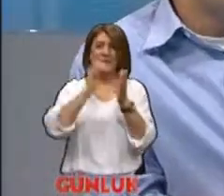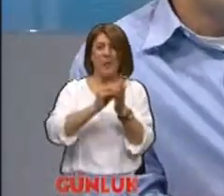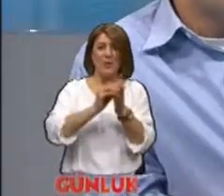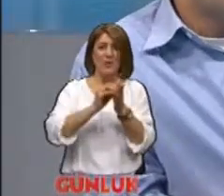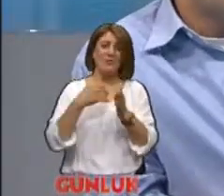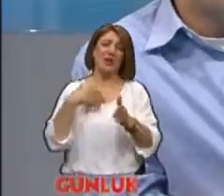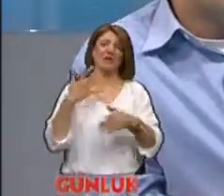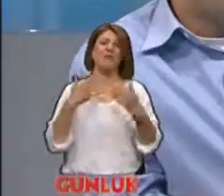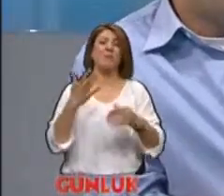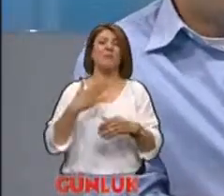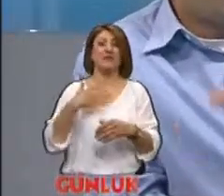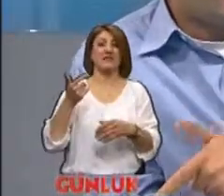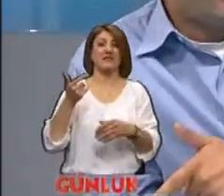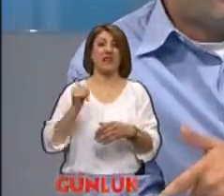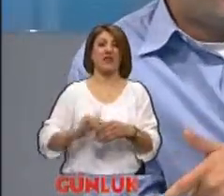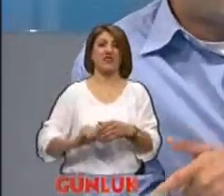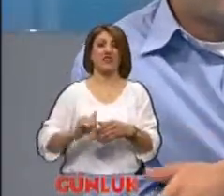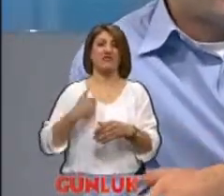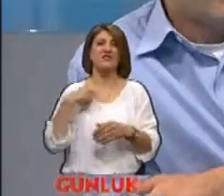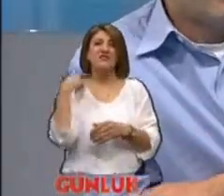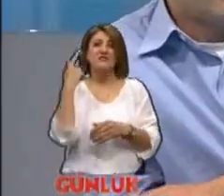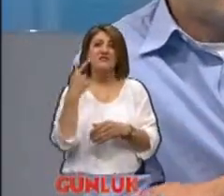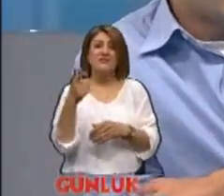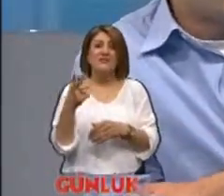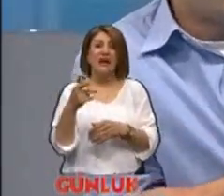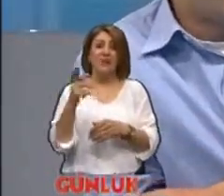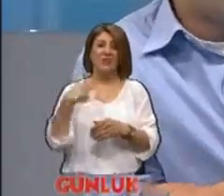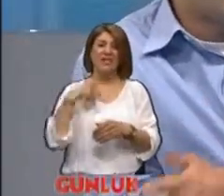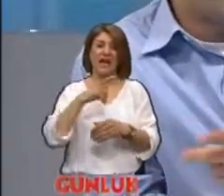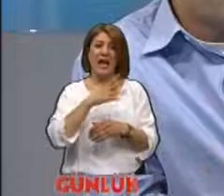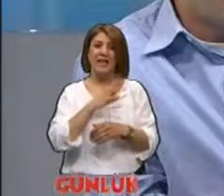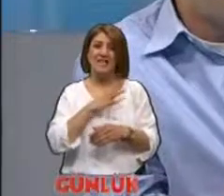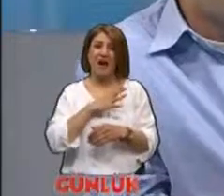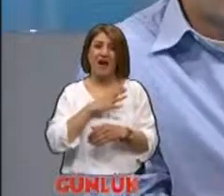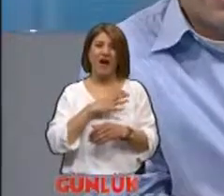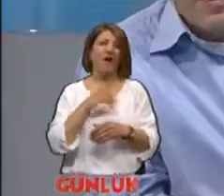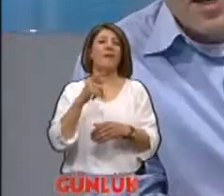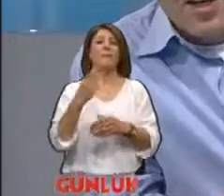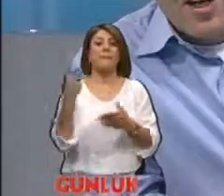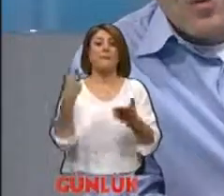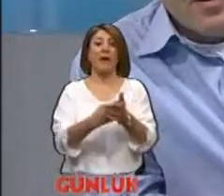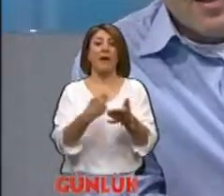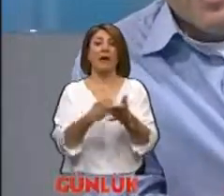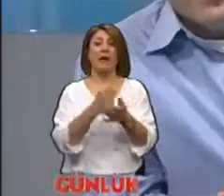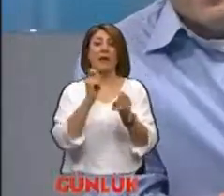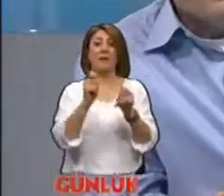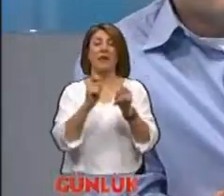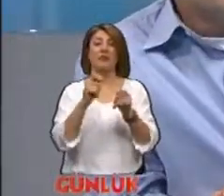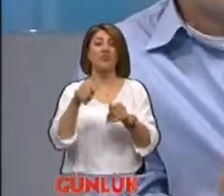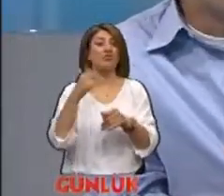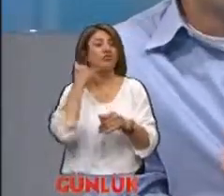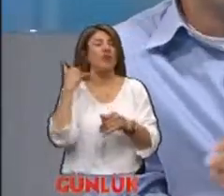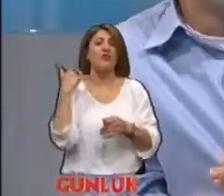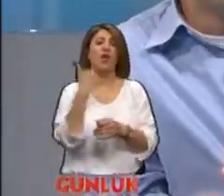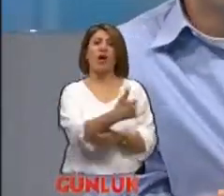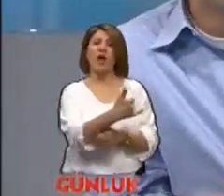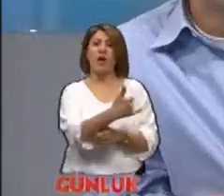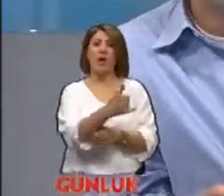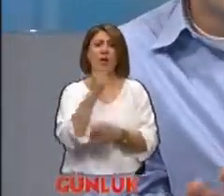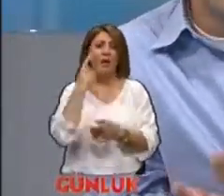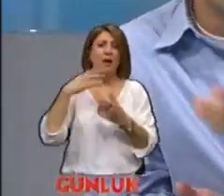ne diyorlardı? Ben savcıyım. Pınar senin hakkında şikayet var. Bak şu kadar para yatırmazsan cezam yeri. Evet. Bu sefer arayan adam